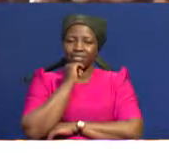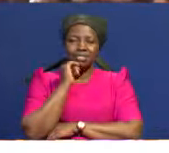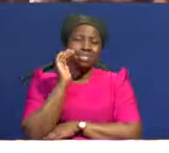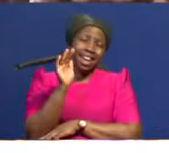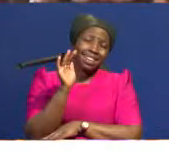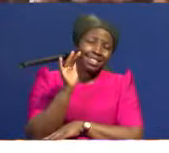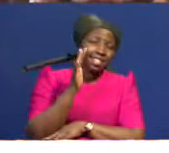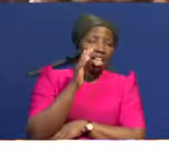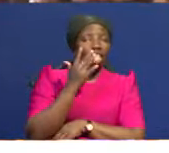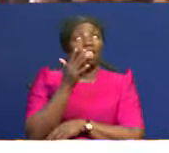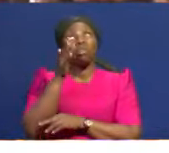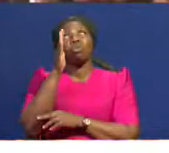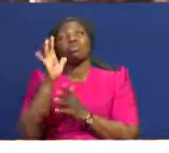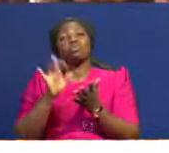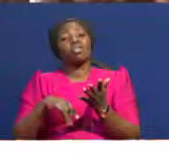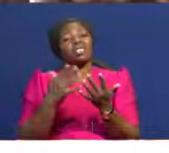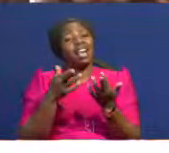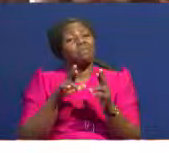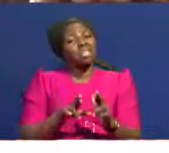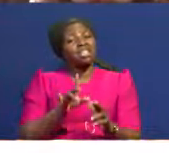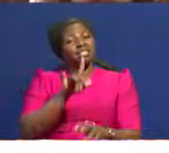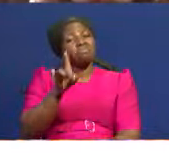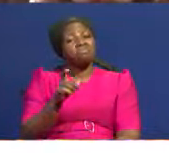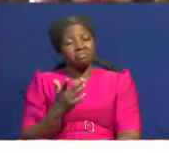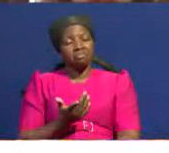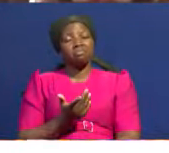what's happening? There's something to be